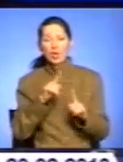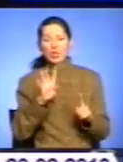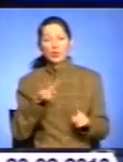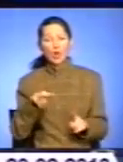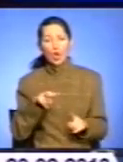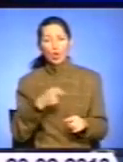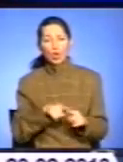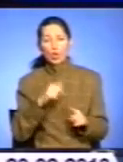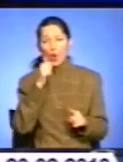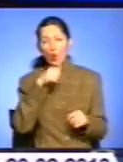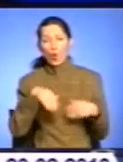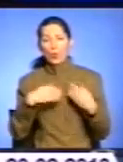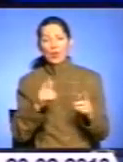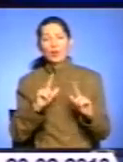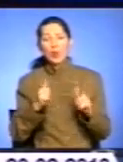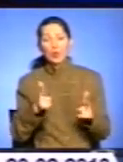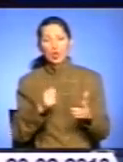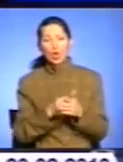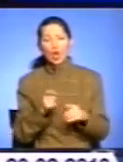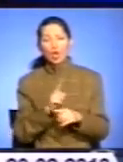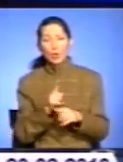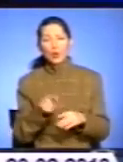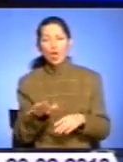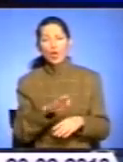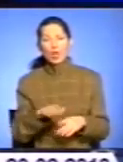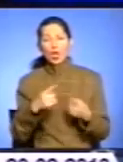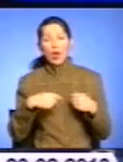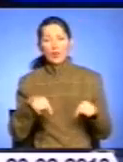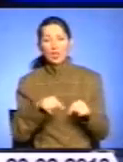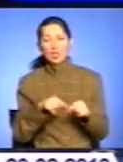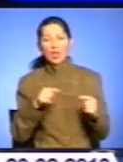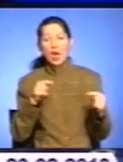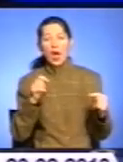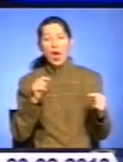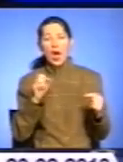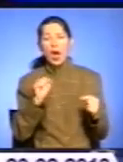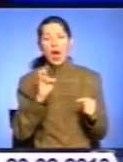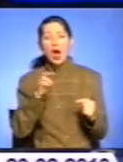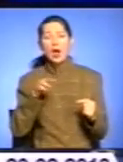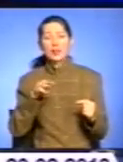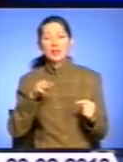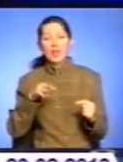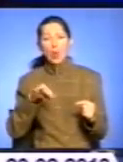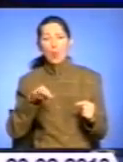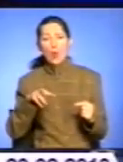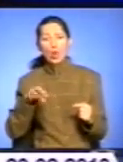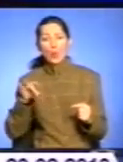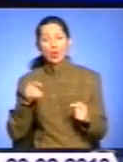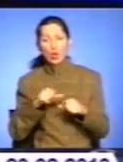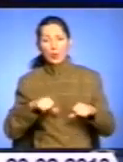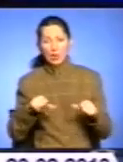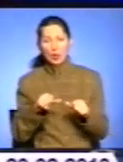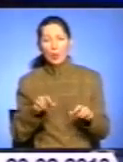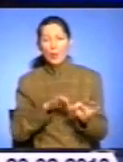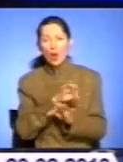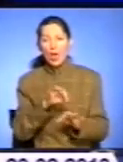року подав на погодження до Тернопільського обласного територіального відділення антимонопольного комітету України проєкт про встановлення тарифів